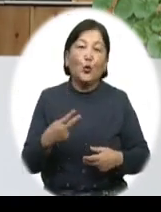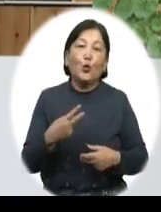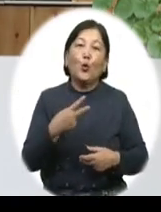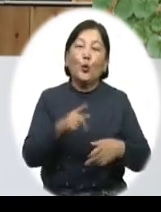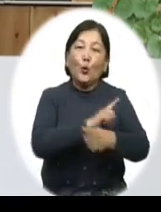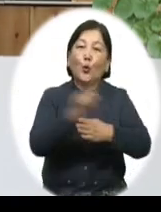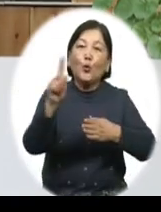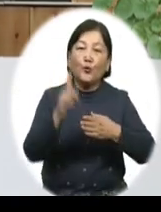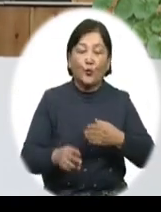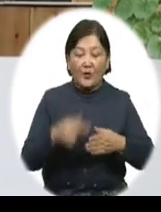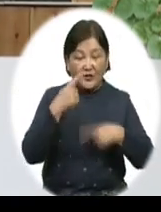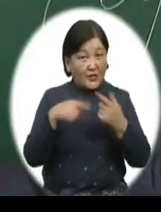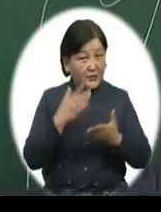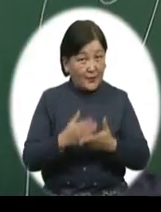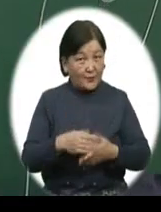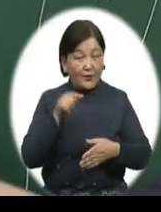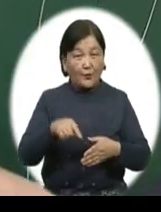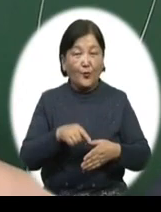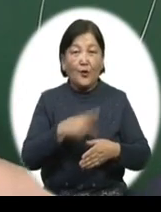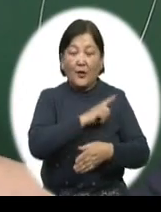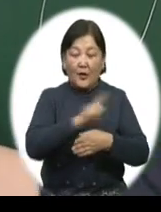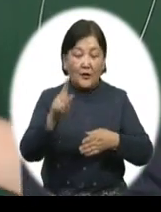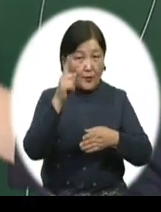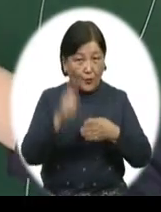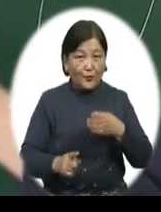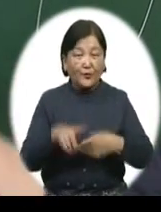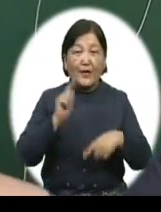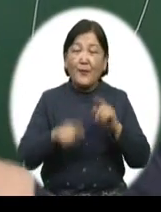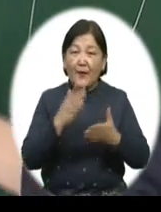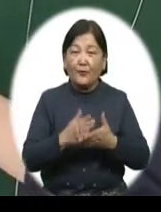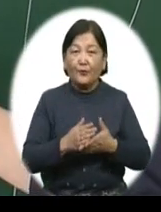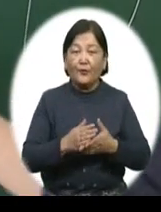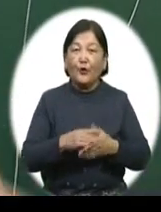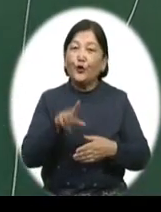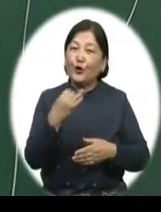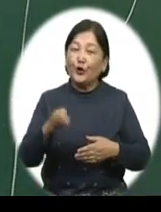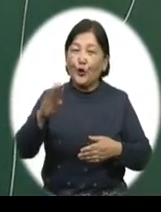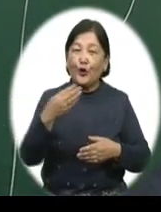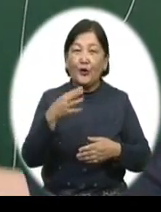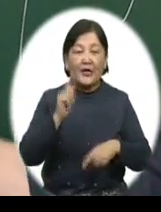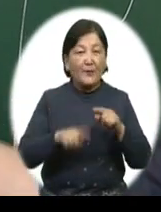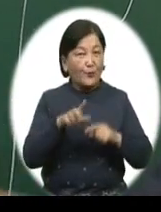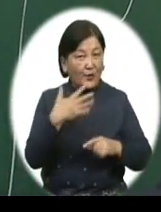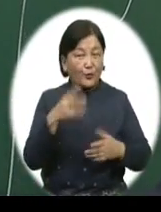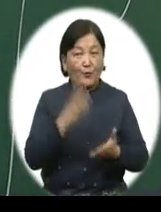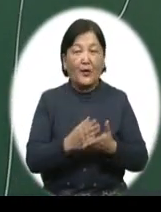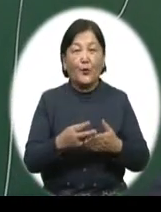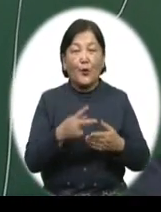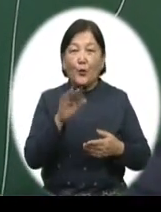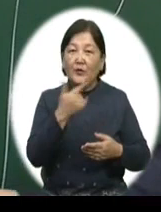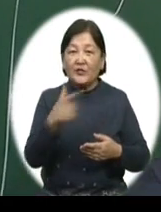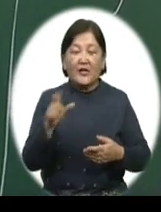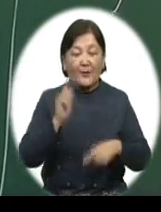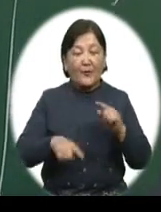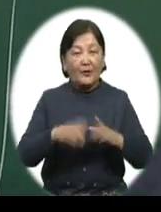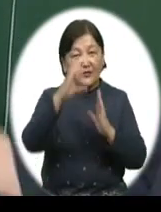байгаа. Тэгэхээр зэрэг энэ бодлого маань хэрэгжснээрээ ямар тодорхой одоо бүтээгдэхүүнүүд хэлбэрээр үйлчилгээнүүд тодорхой